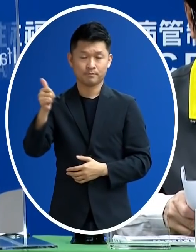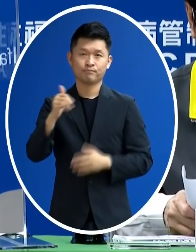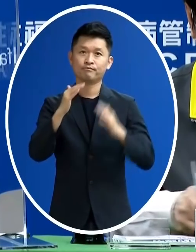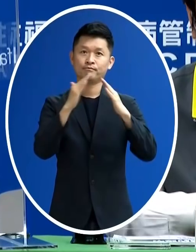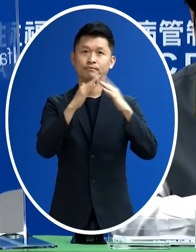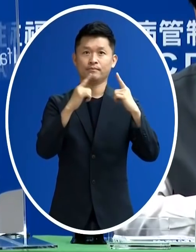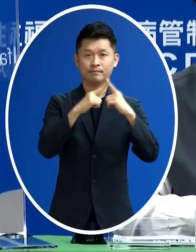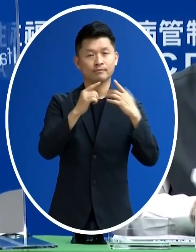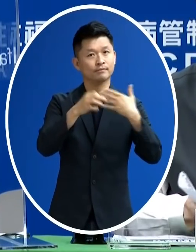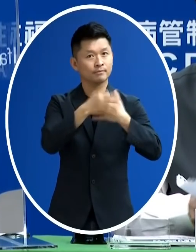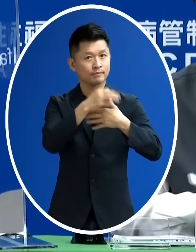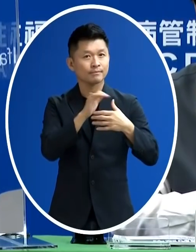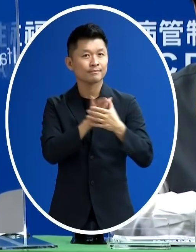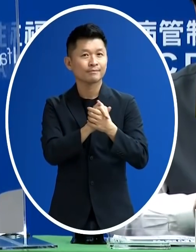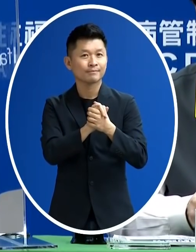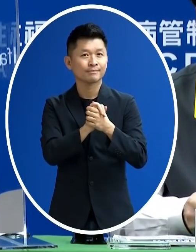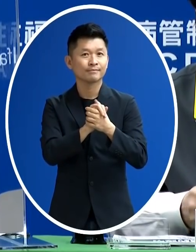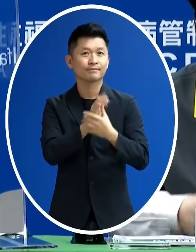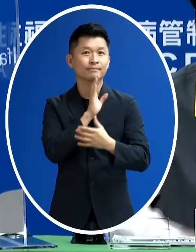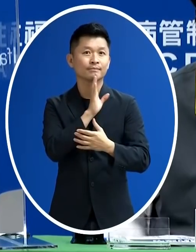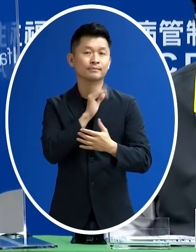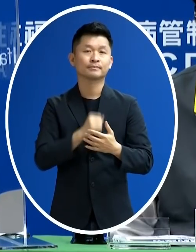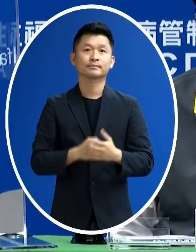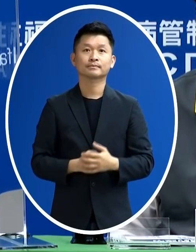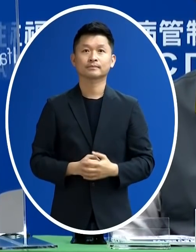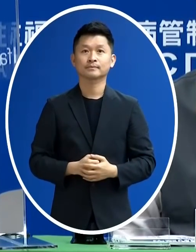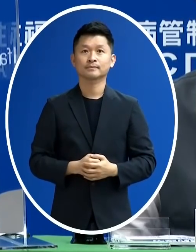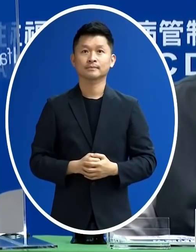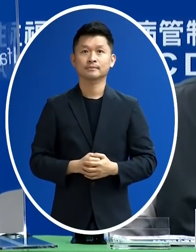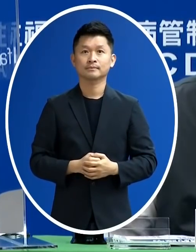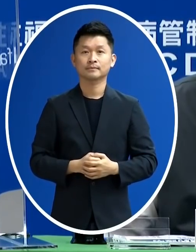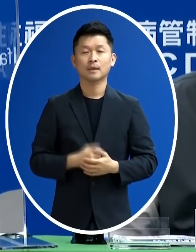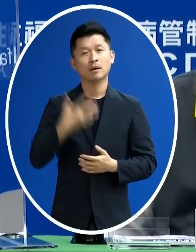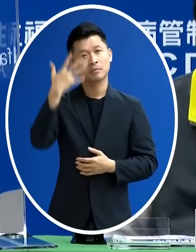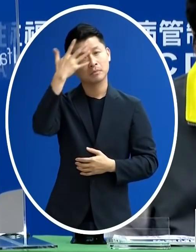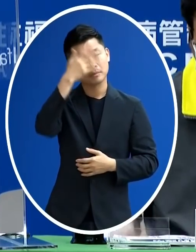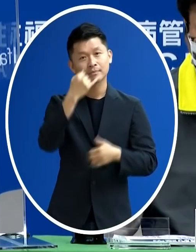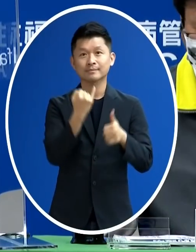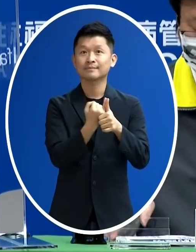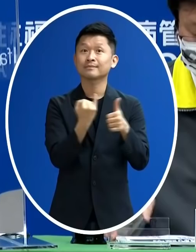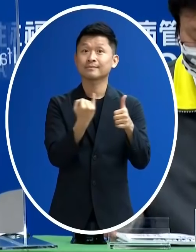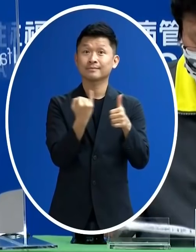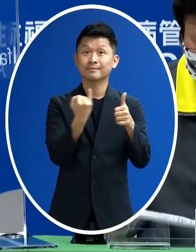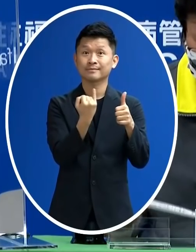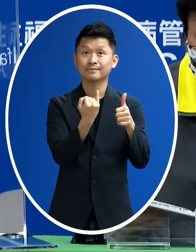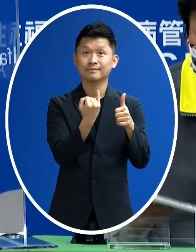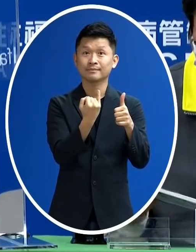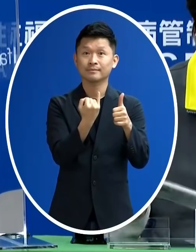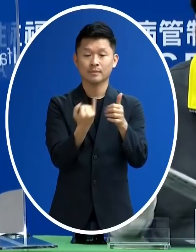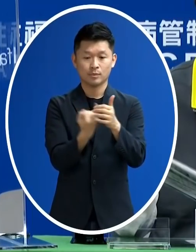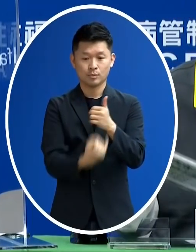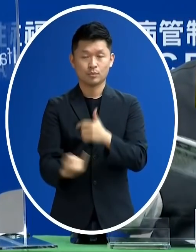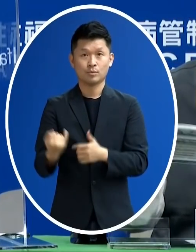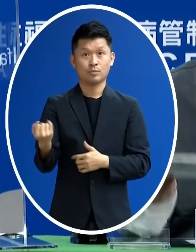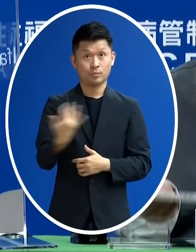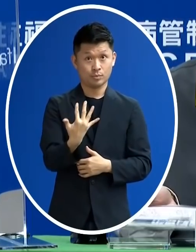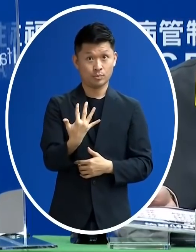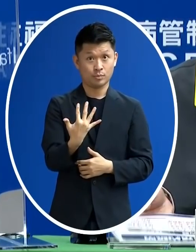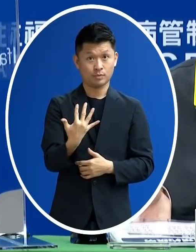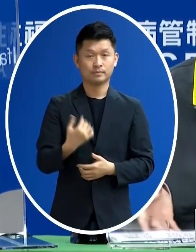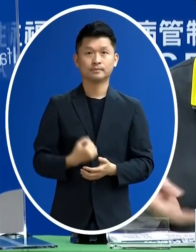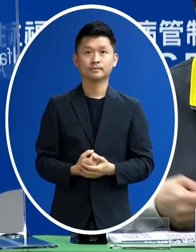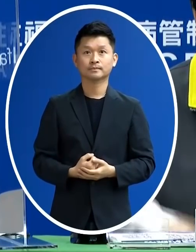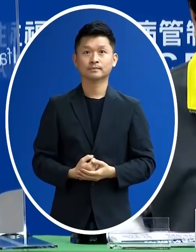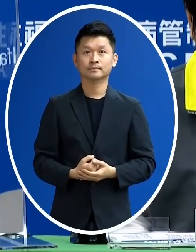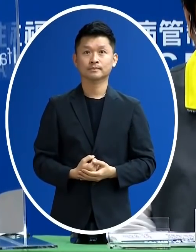人哈，亲戚朋友的关系，哈，那一对老夫妇哈，下面有5位的女儿，哈，那